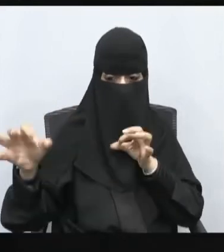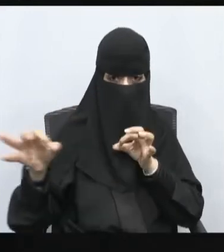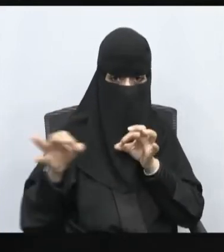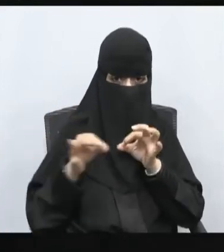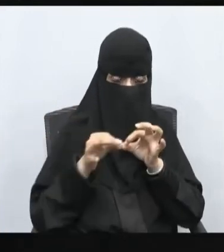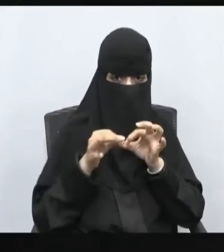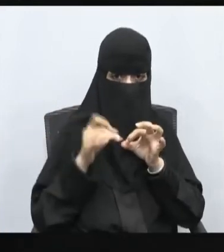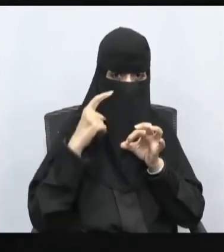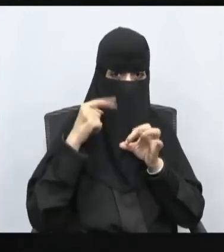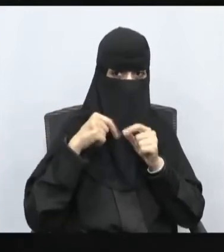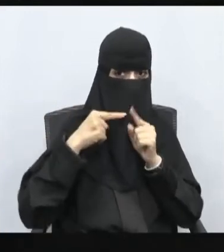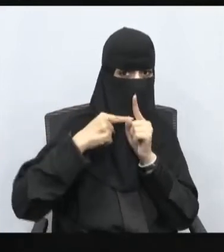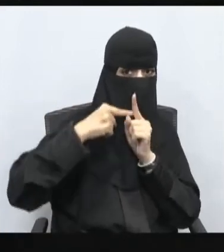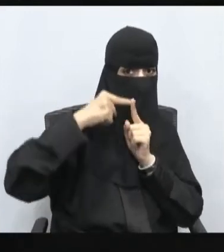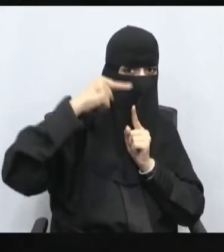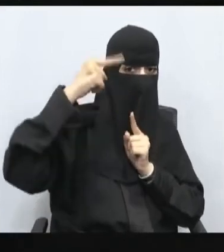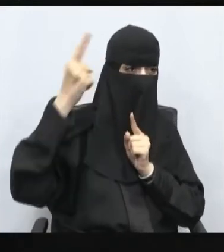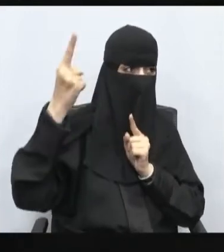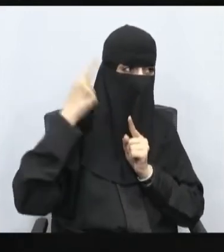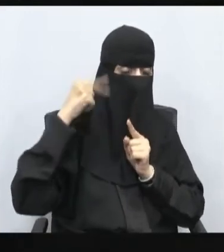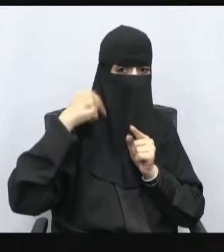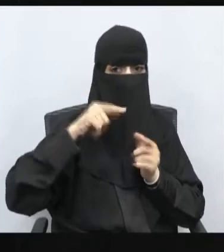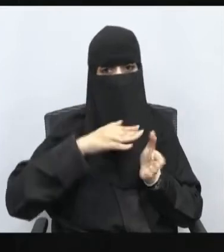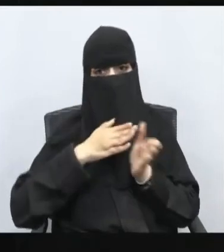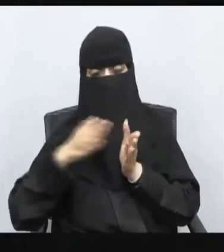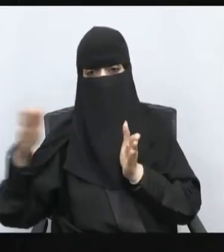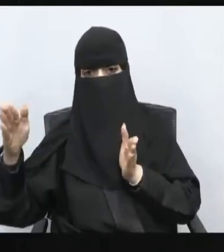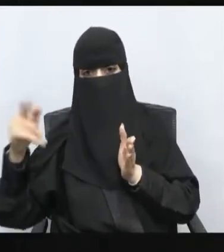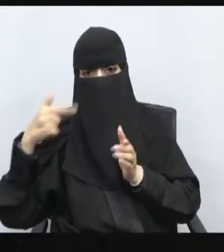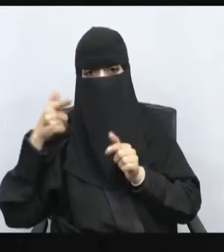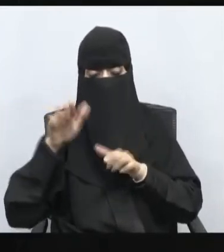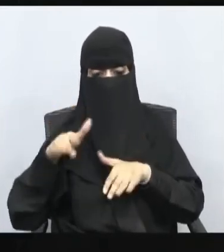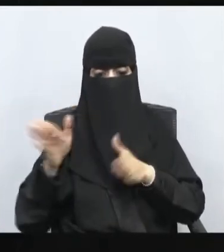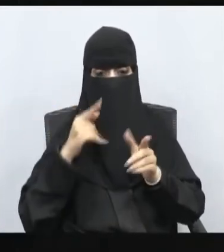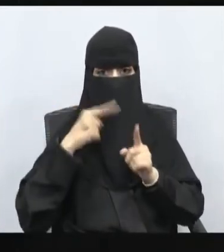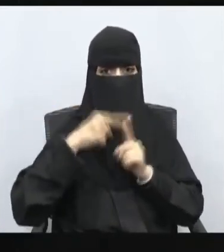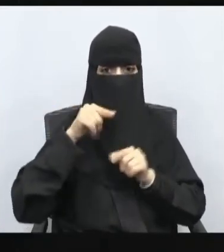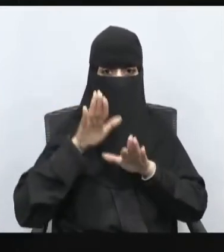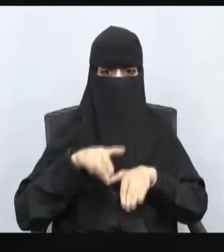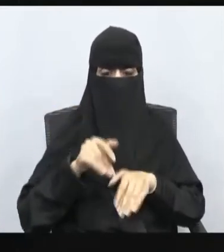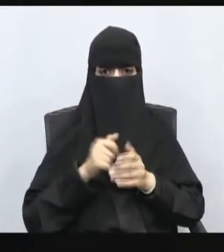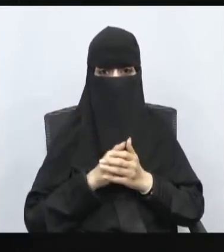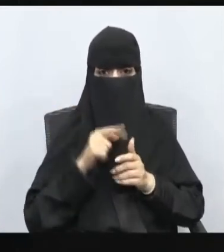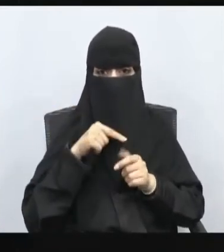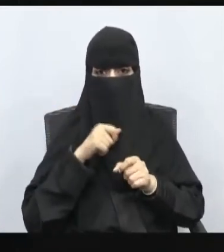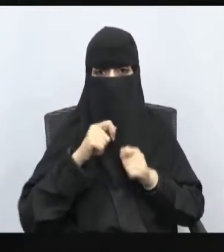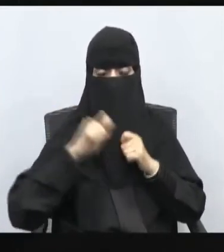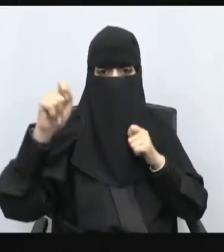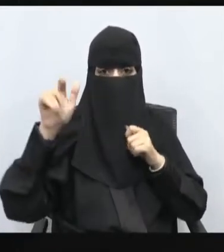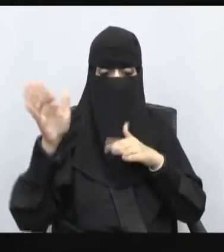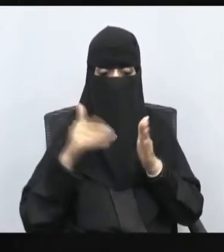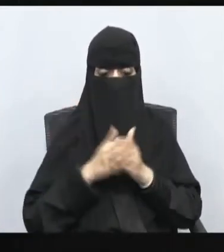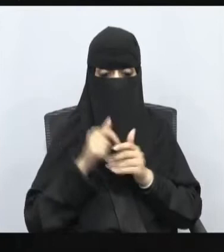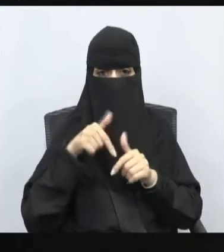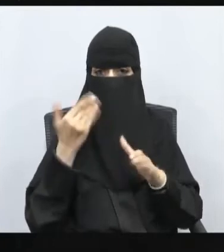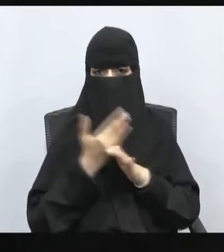إلينا كان عالياً، وحين ابتعد أصبح الصوت بعيداً.